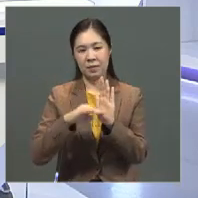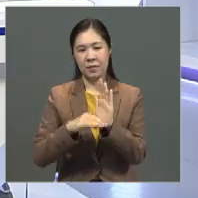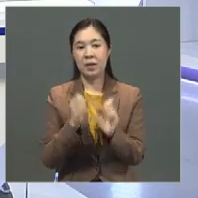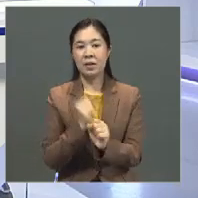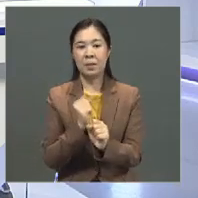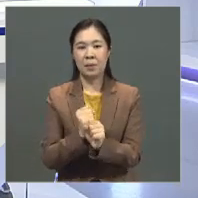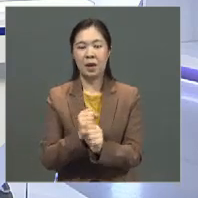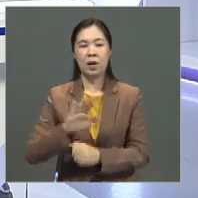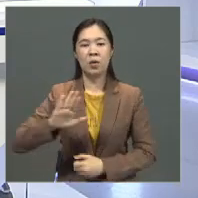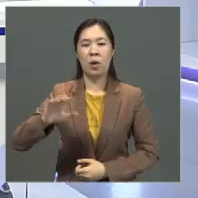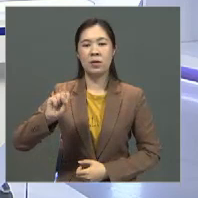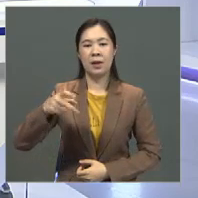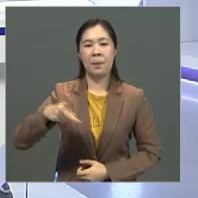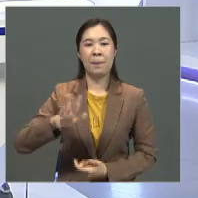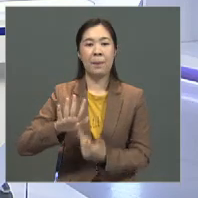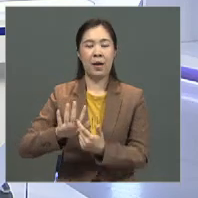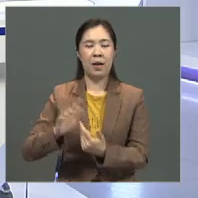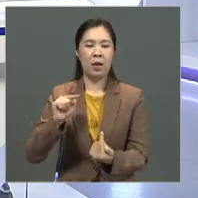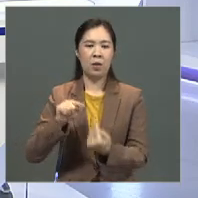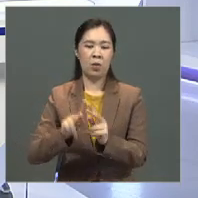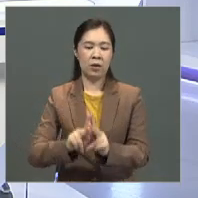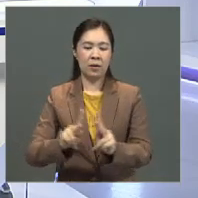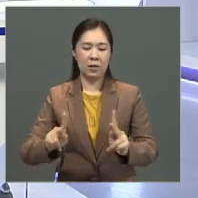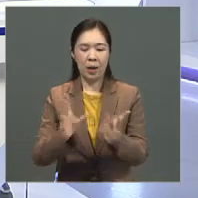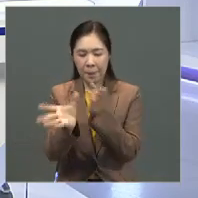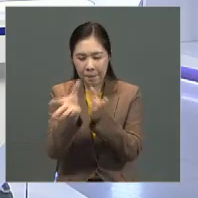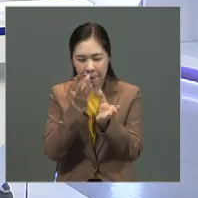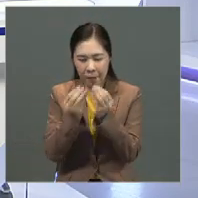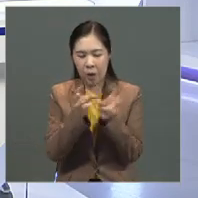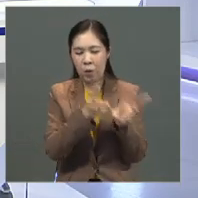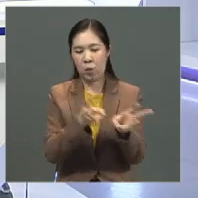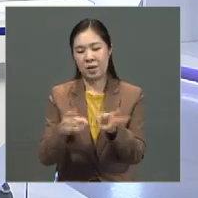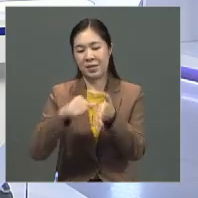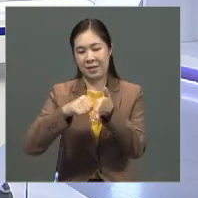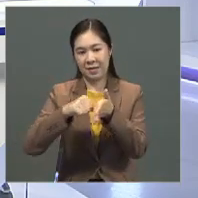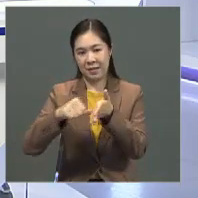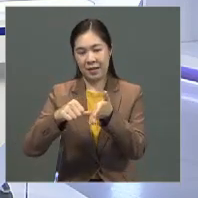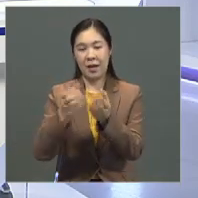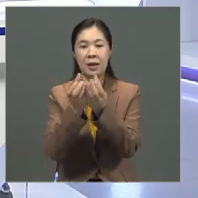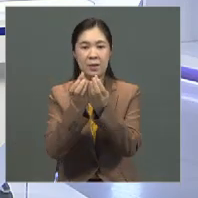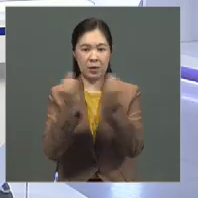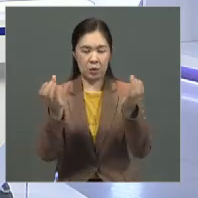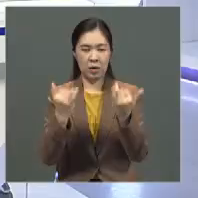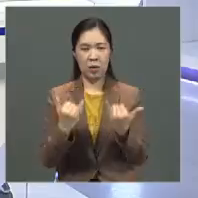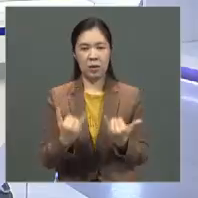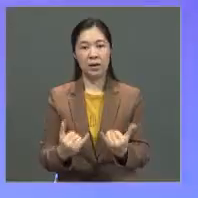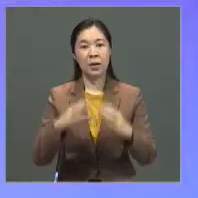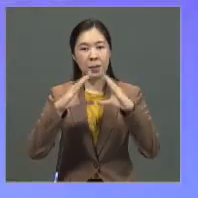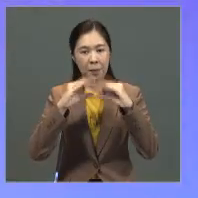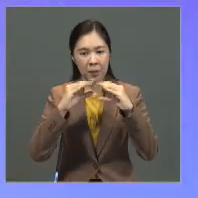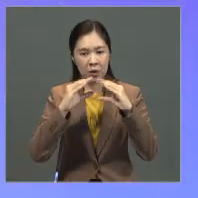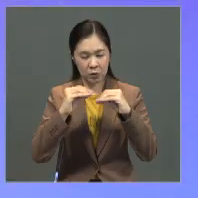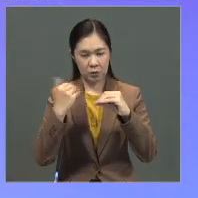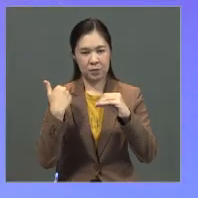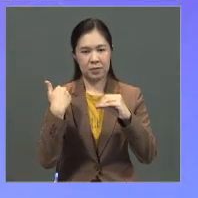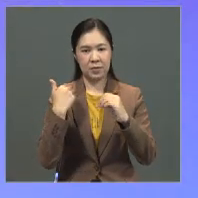ของสภานั่นก็คือในส่วนของกรรมาธิการศึกษาแนวทางการแก้ไขรัฐธรรมนูญนะคะวันนี้เนี่ยเขามีการประชุมกันแต่ว่าก่อน